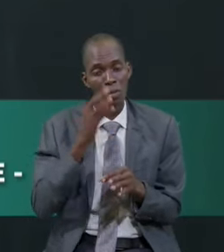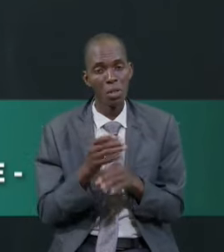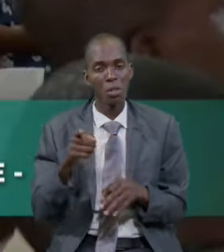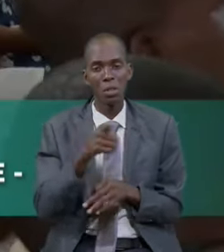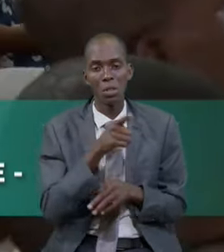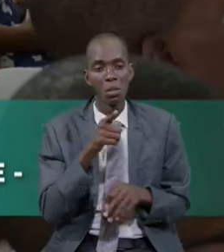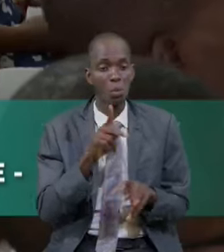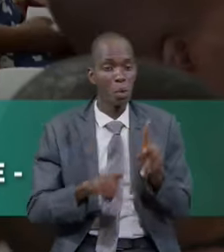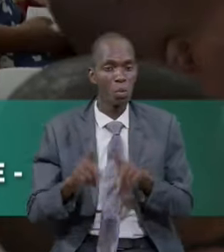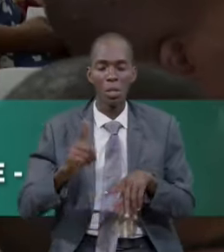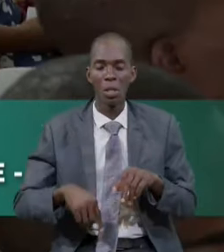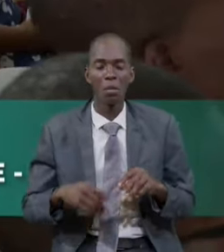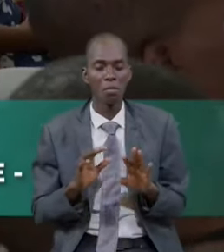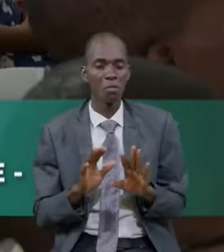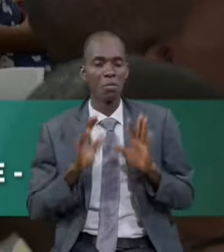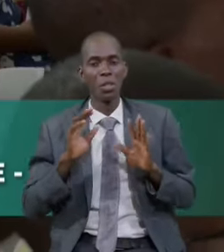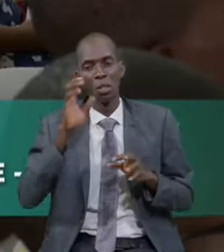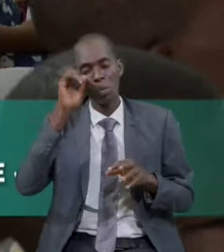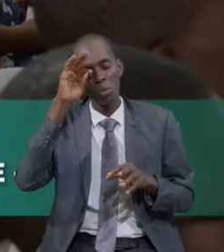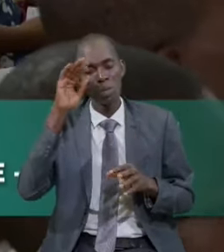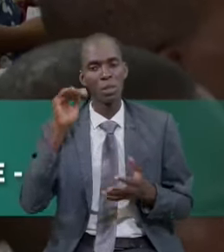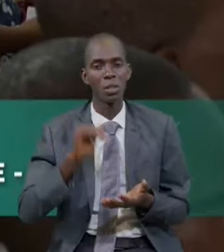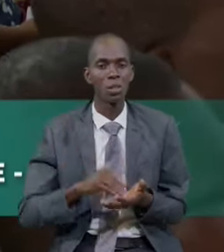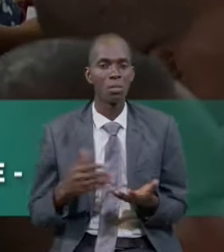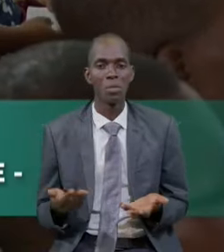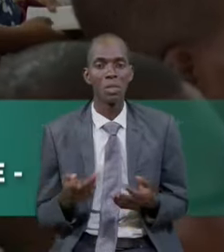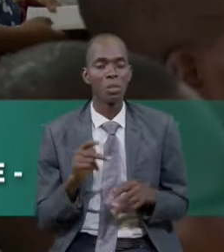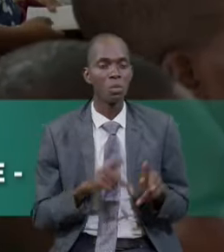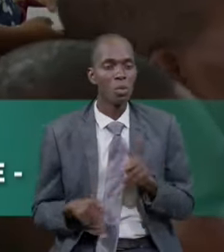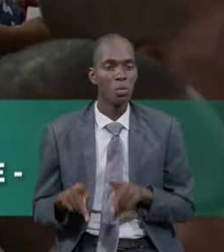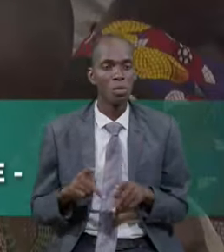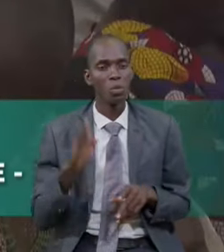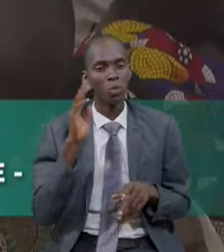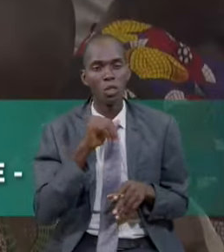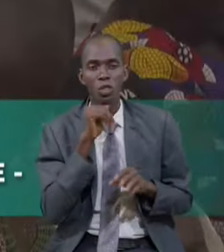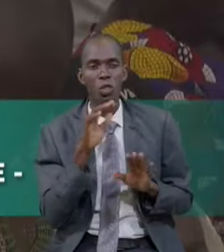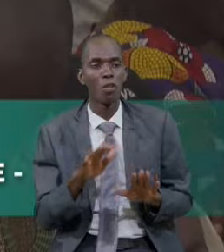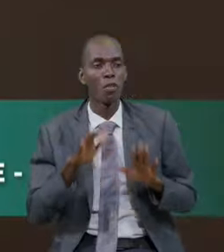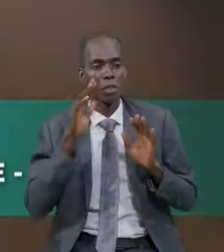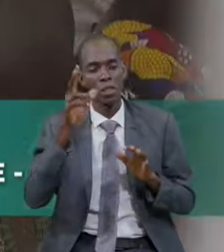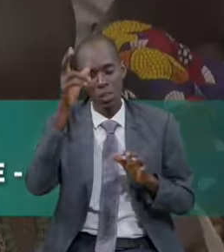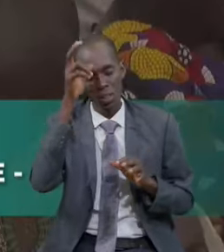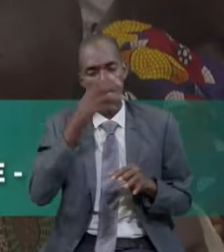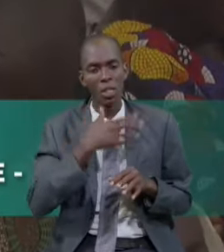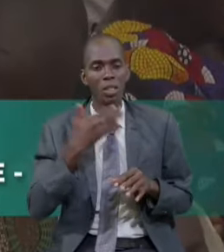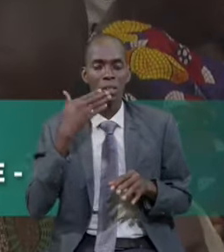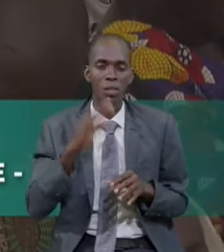ils ne craindront plus les sorciers et sorcières. Ils ne craindront plus Satan et les mauvais esprits.